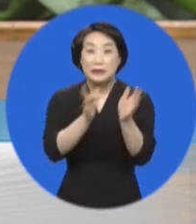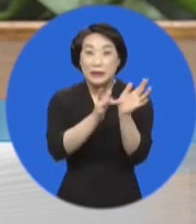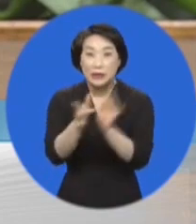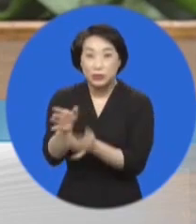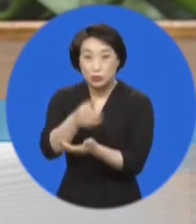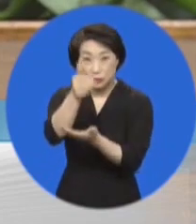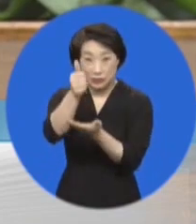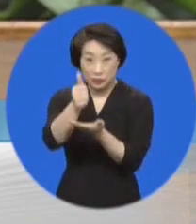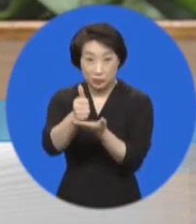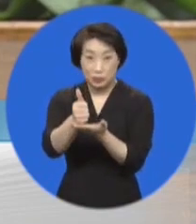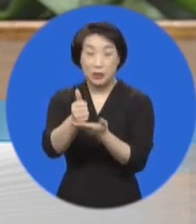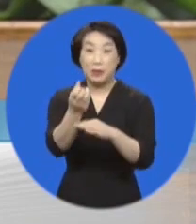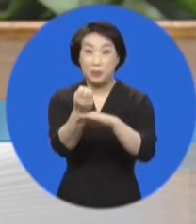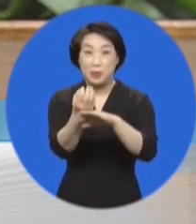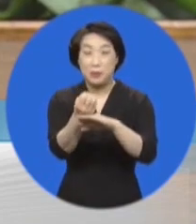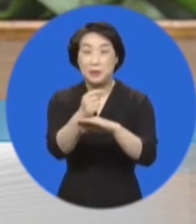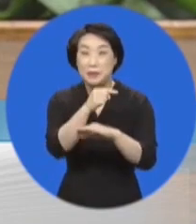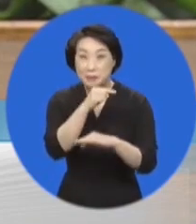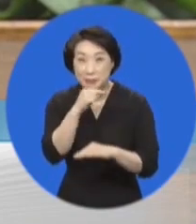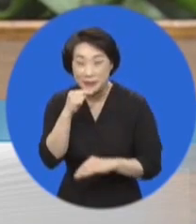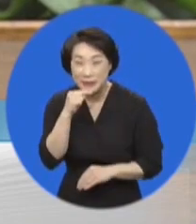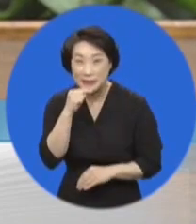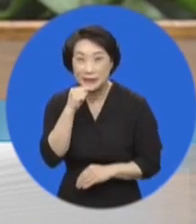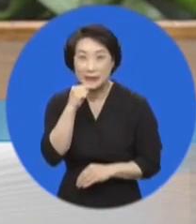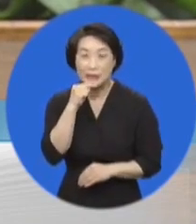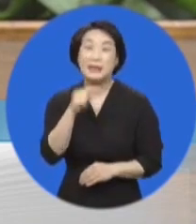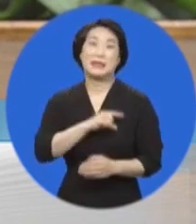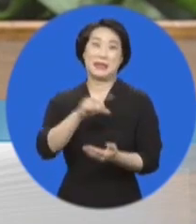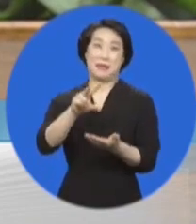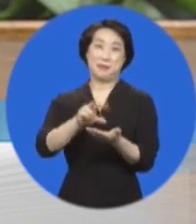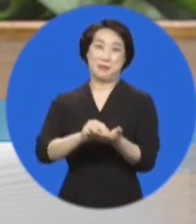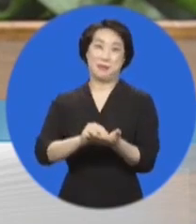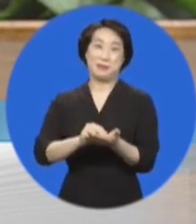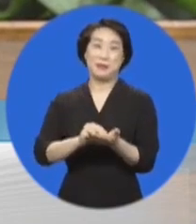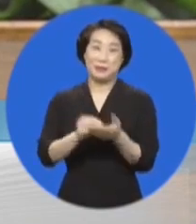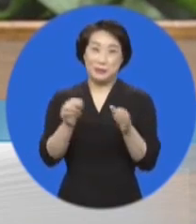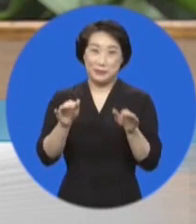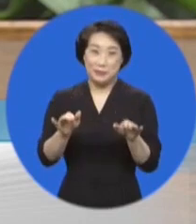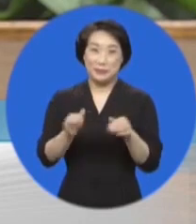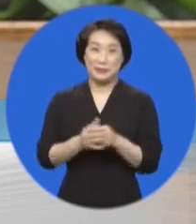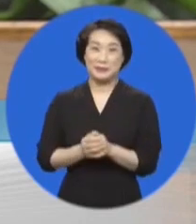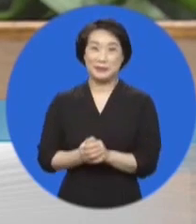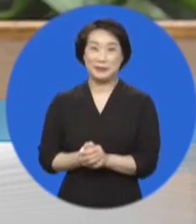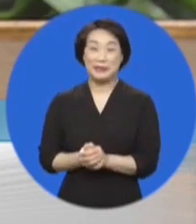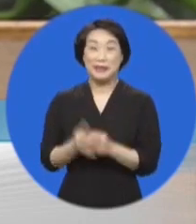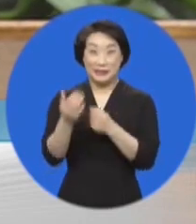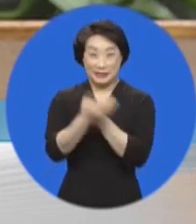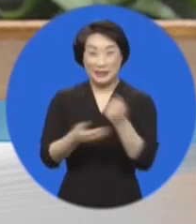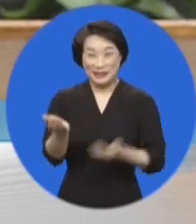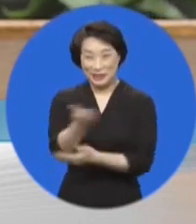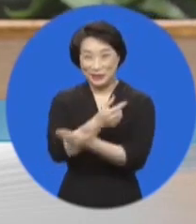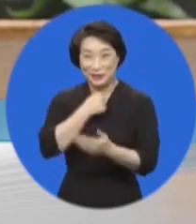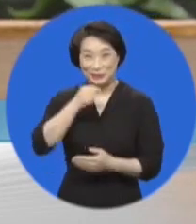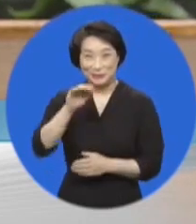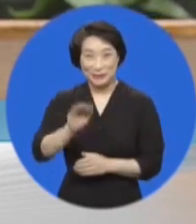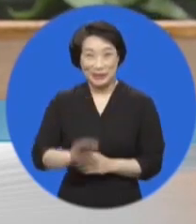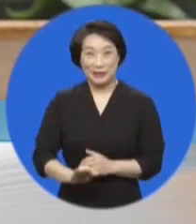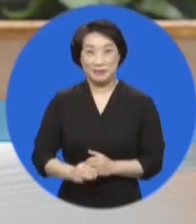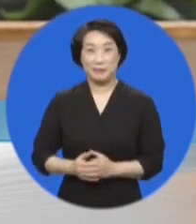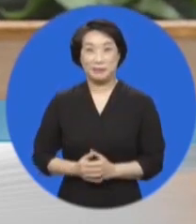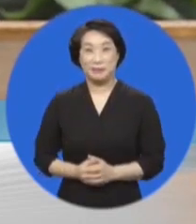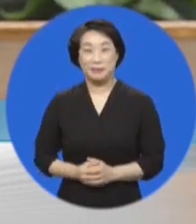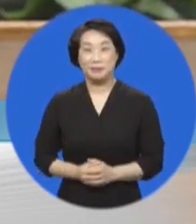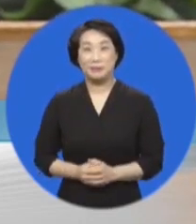예수 그리스도의 보배로운 피라고 하는 제목으로 은혜를 나누고자